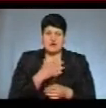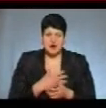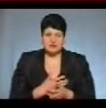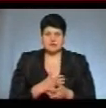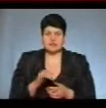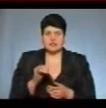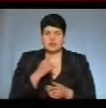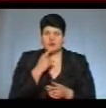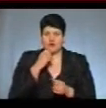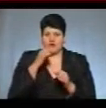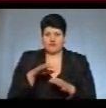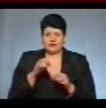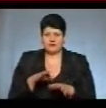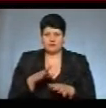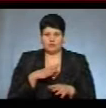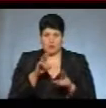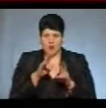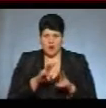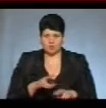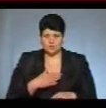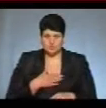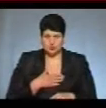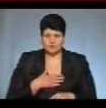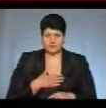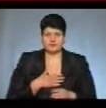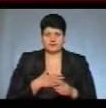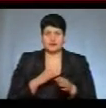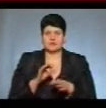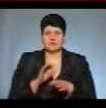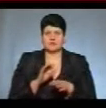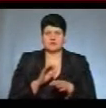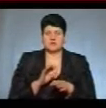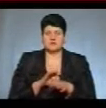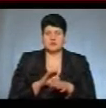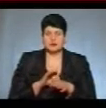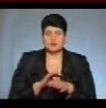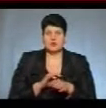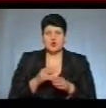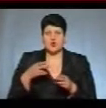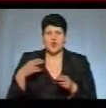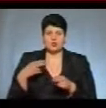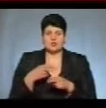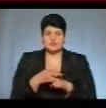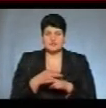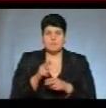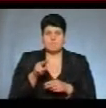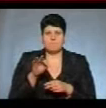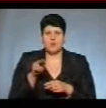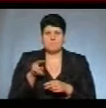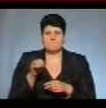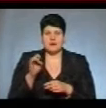рани і кровотеча. Була оглянута мною, виставлений діагноз колото-різана рана поперекової ділянки